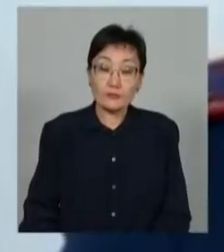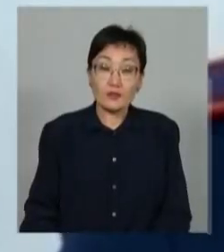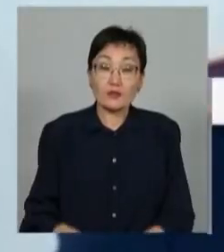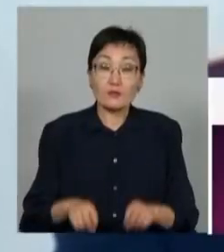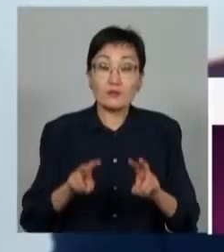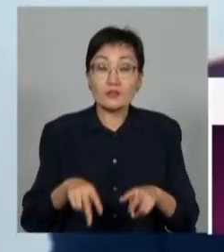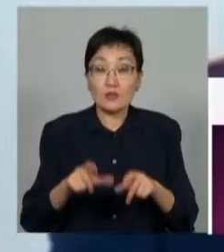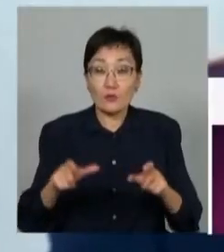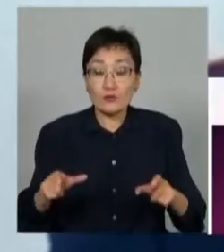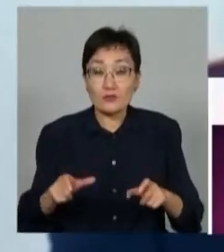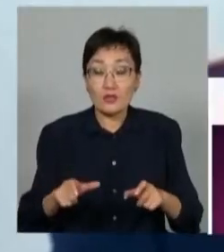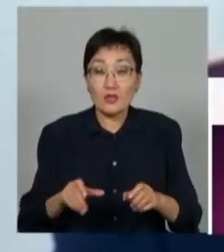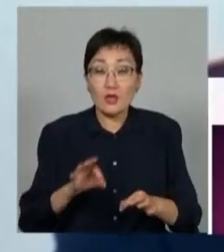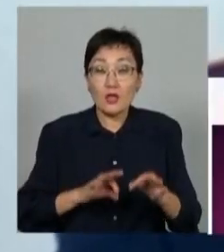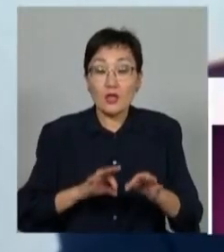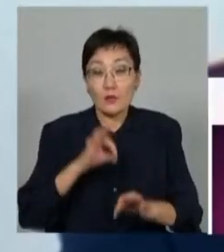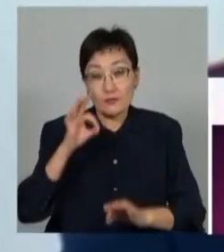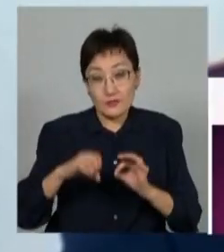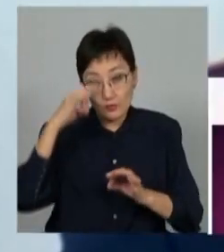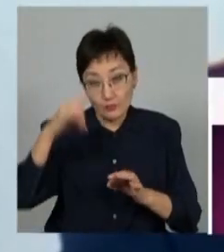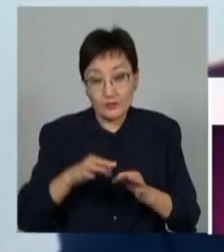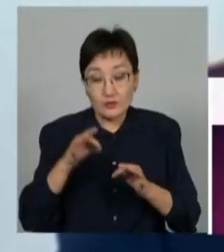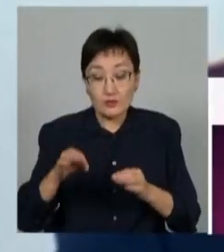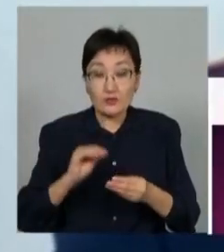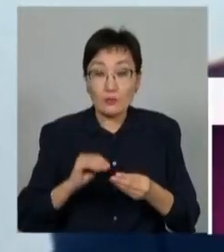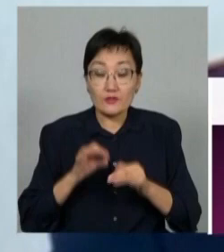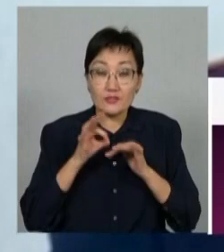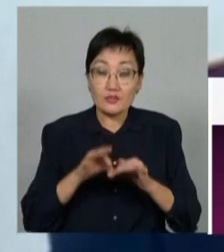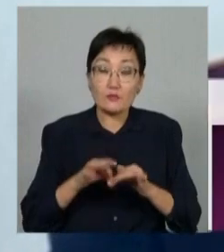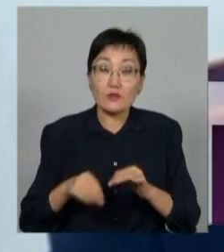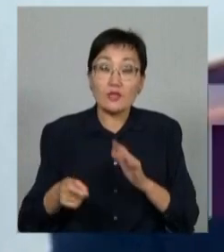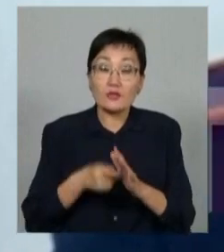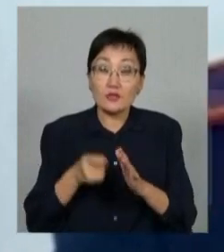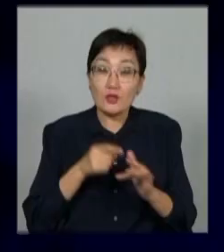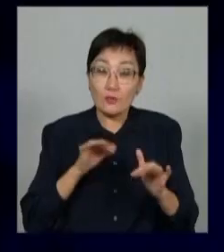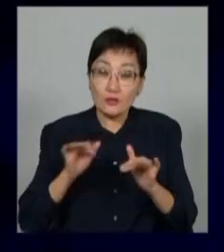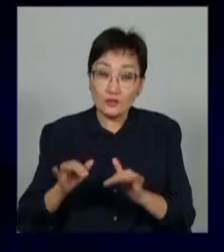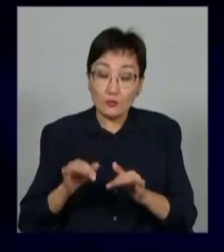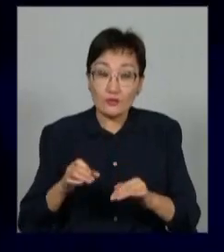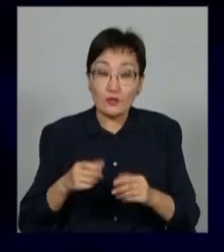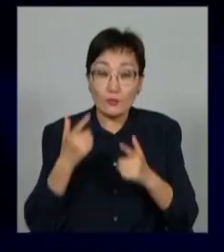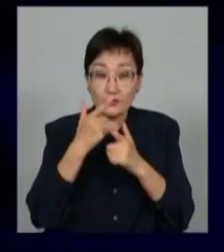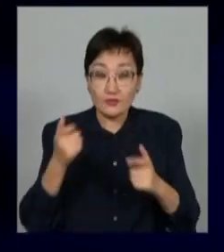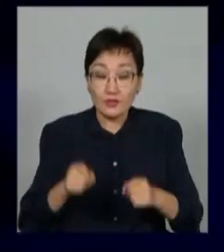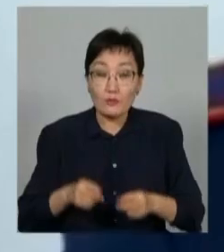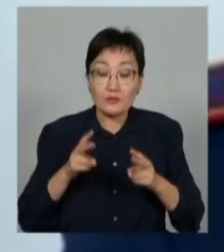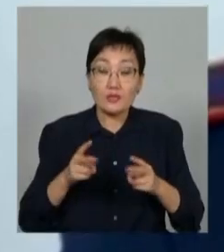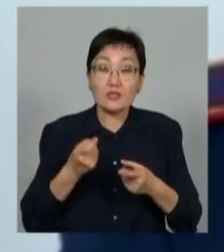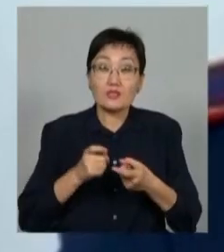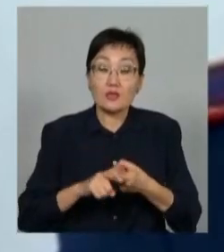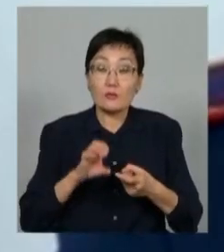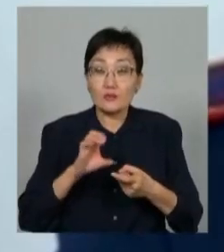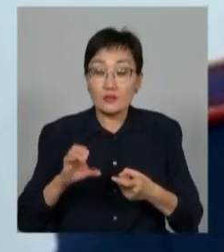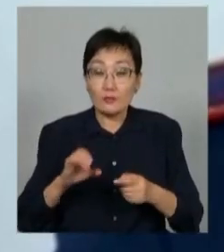Сотрудниками департамента полиции Восточно-Казахстанской области на постоянной основе проводятся профилактические рейдовые мероприятия по предупреждению преступлений,